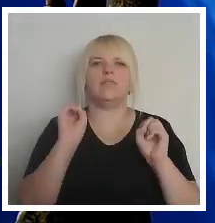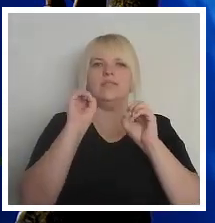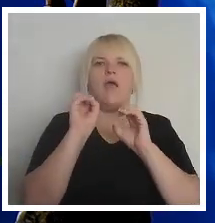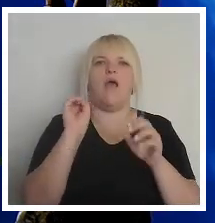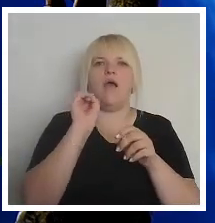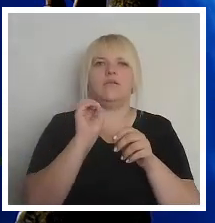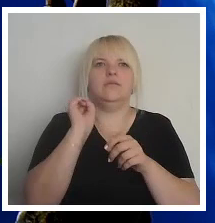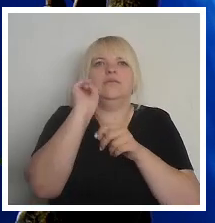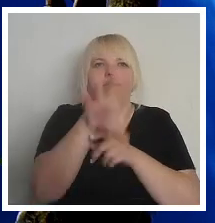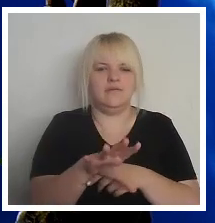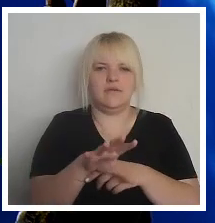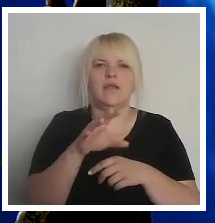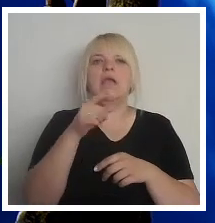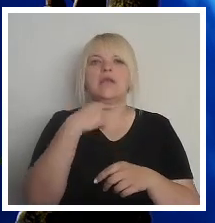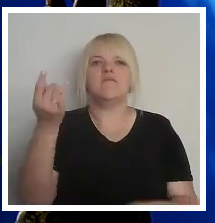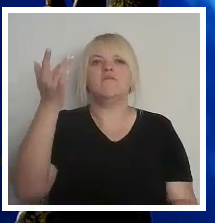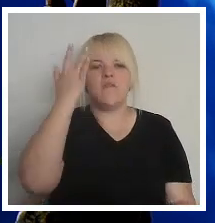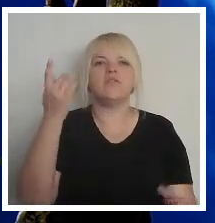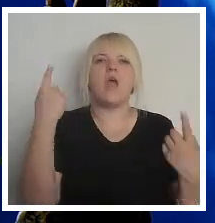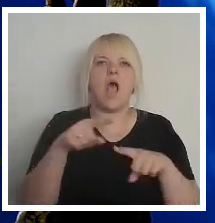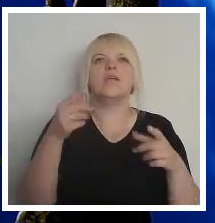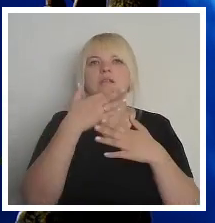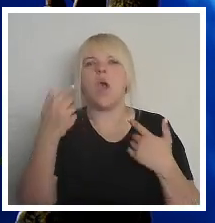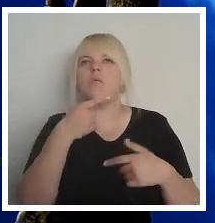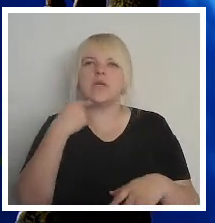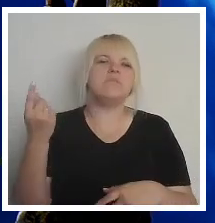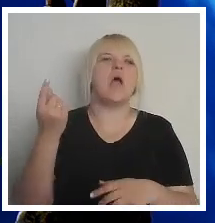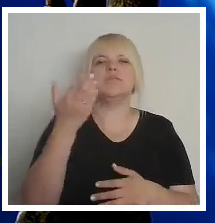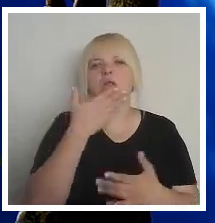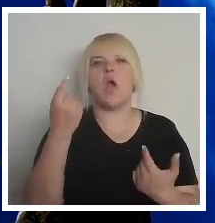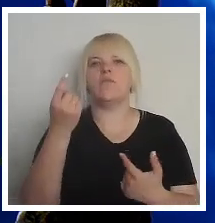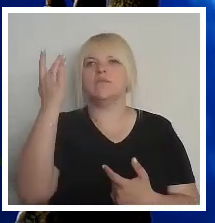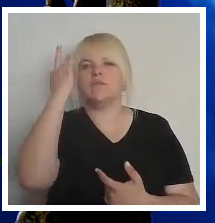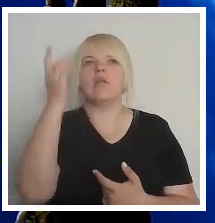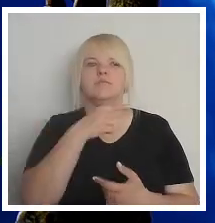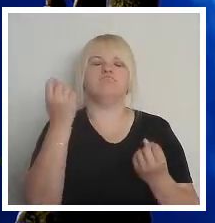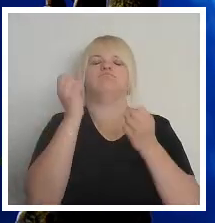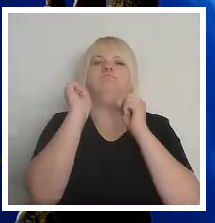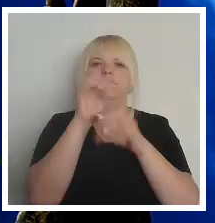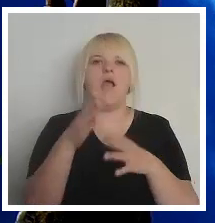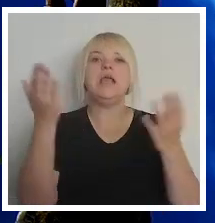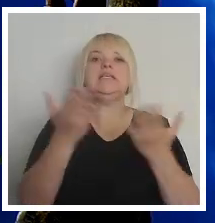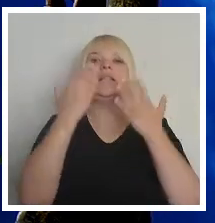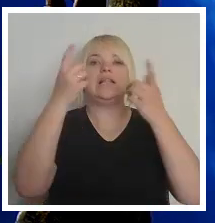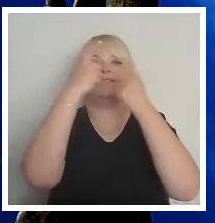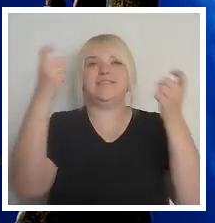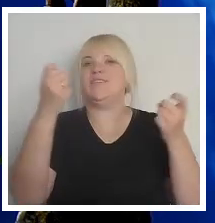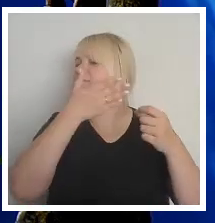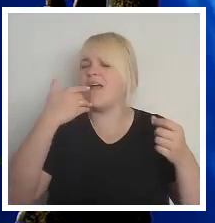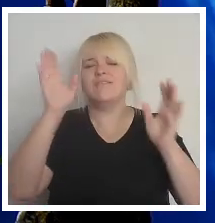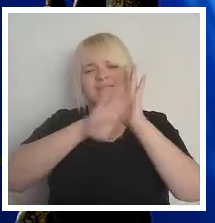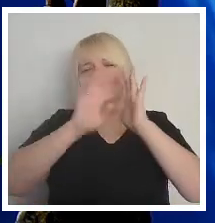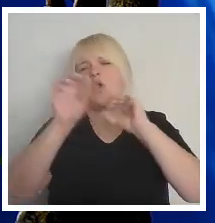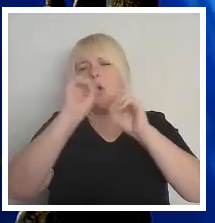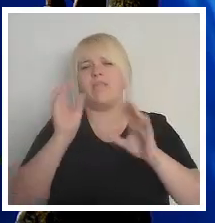viedokli, bet nav laika un gribēšanas, lai izlasītu ziņu. Un šis noteikti nav tas cilvēks,